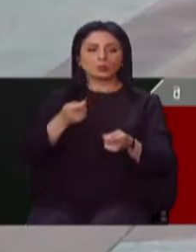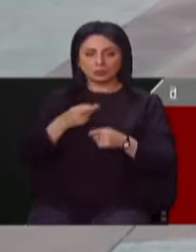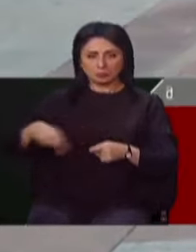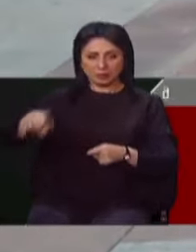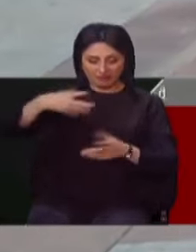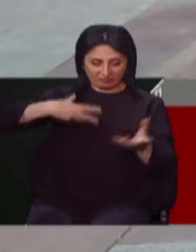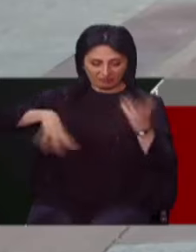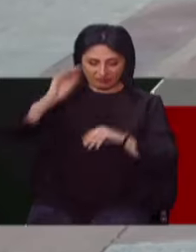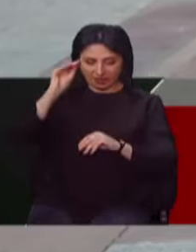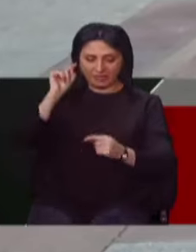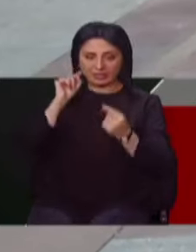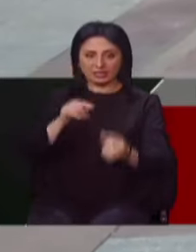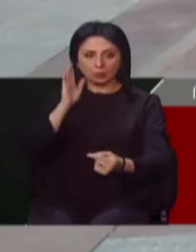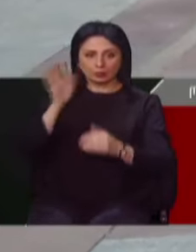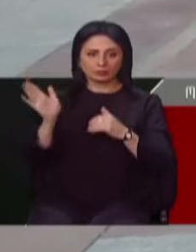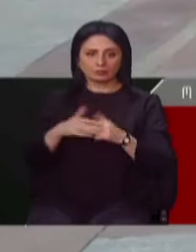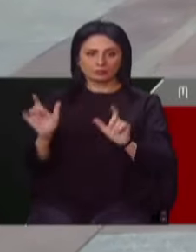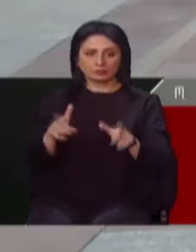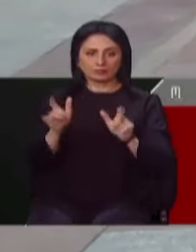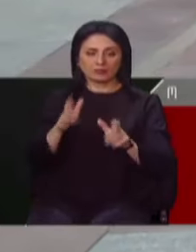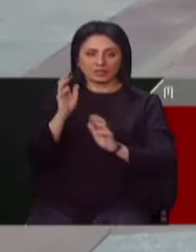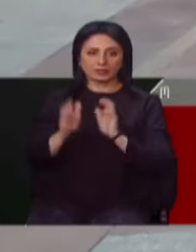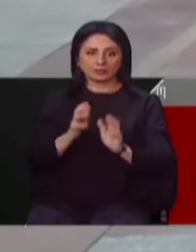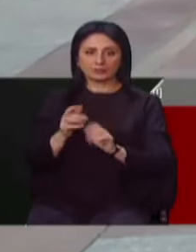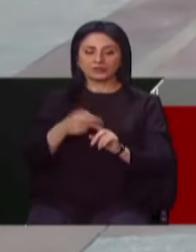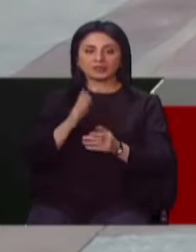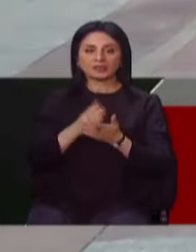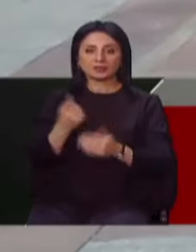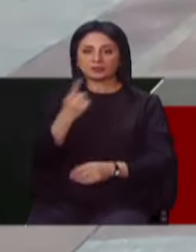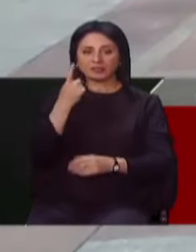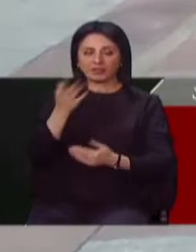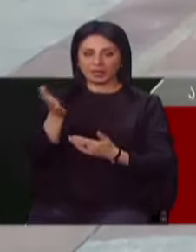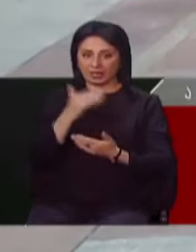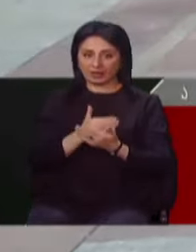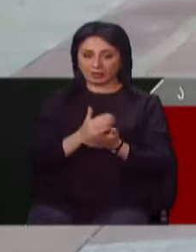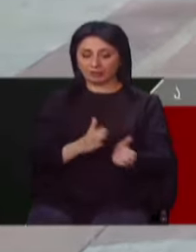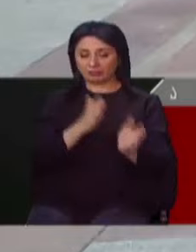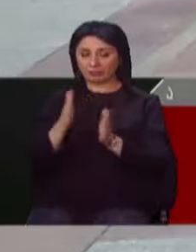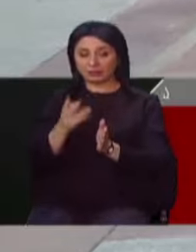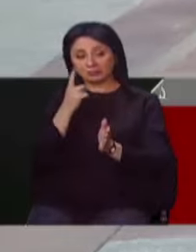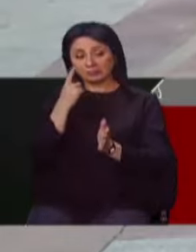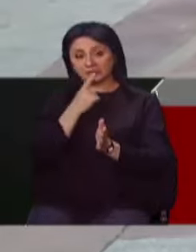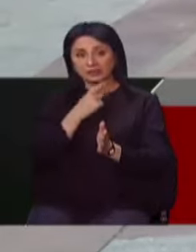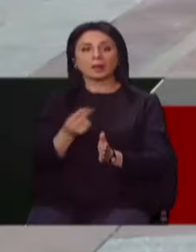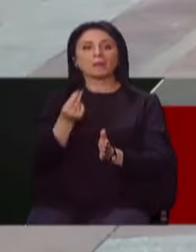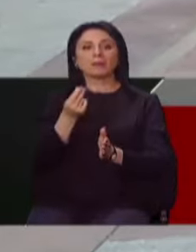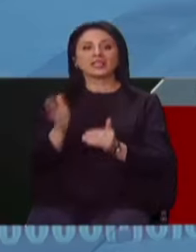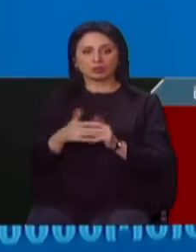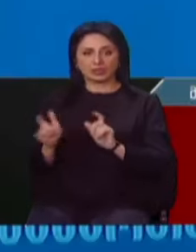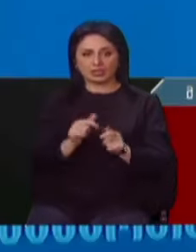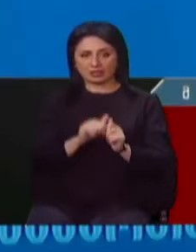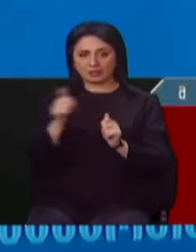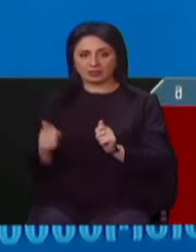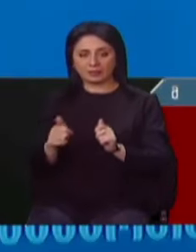თანამშრომლებს, ყველას წინააღმდეგ დაწესდება საერთაშორისო სანქციები. ეს არის პირველი ეტაპი, შემდეგი ეტაპი იქნება ფინანსური